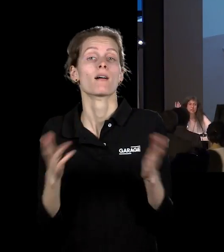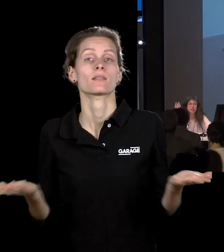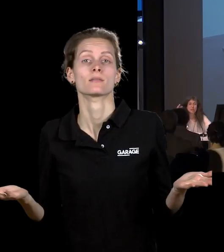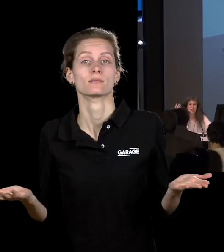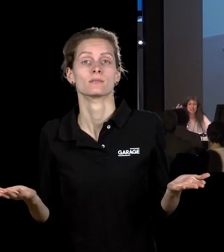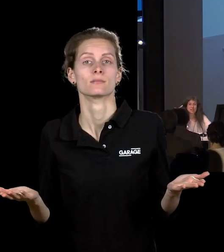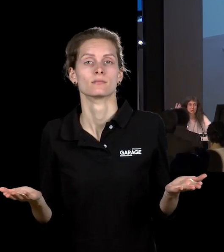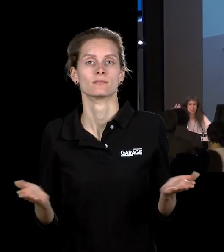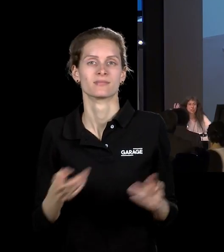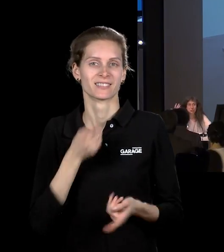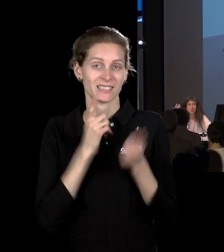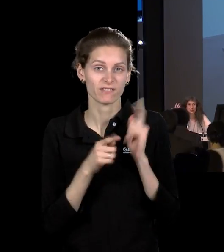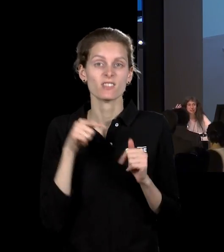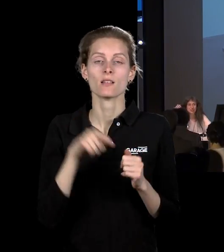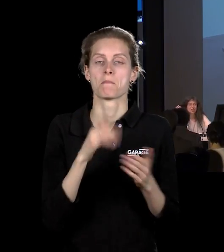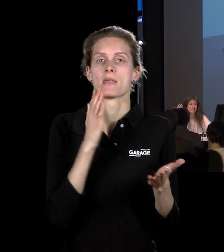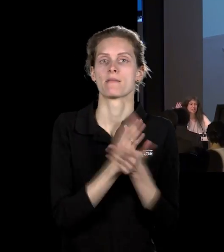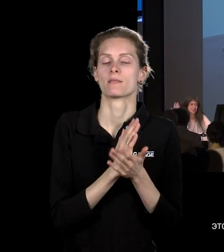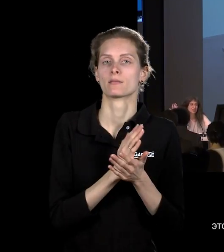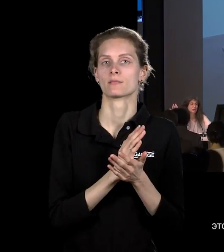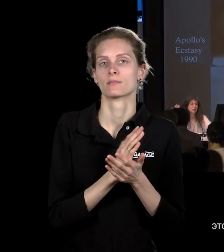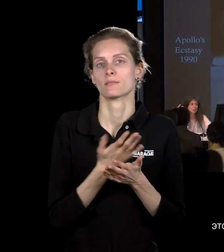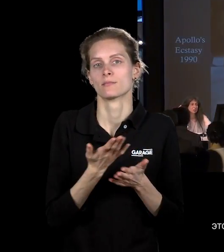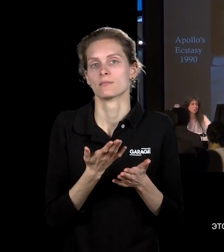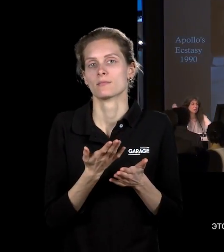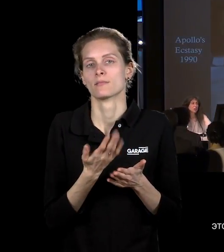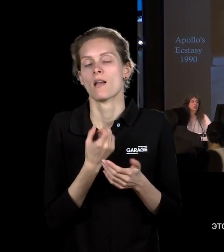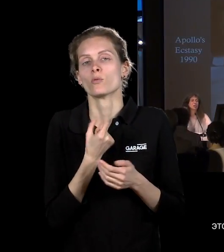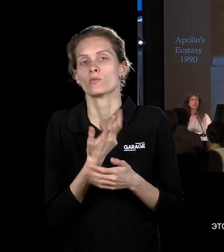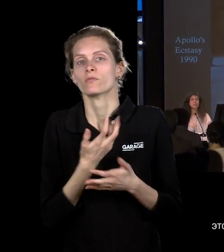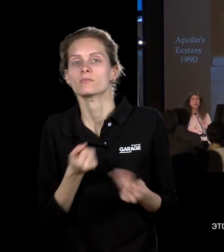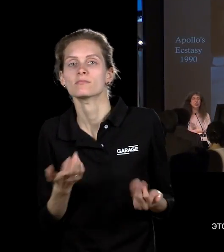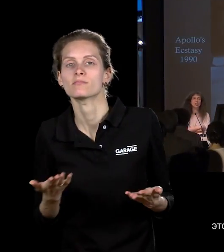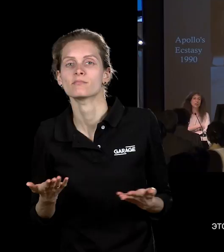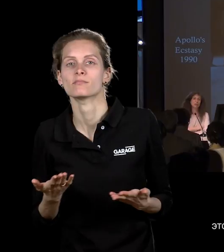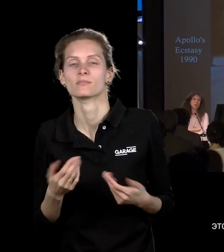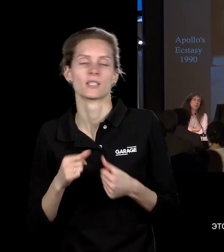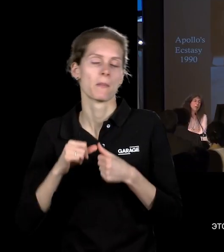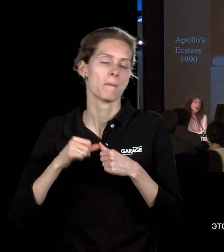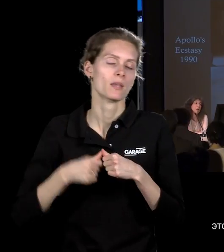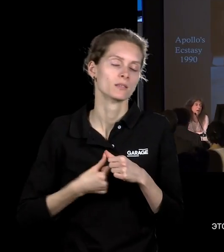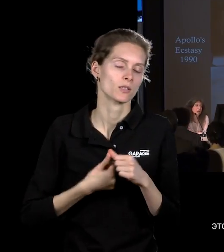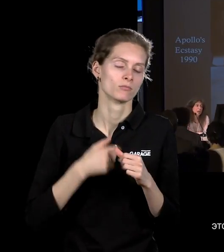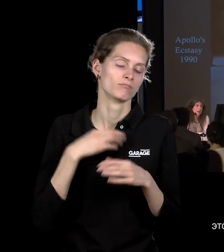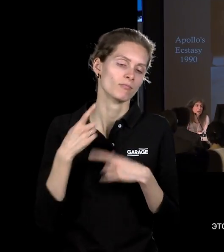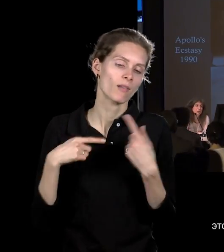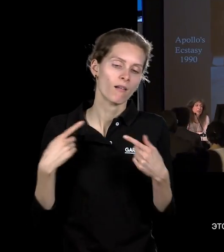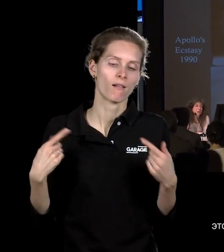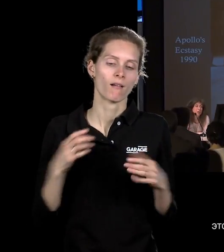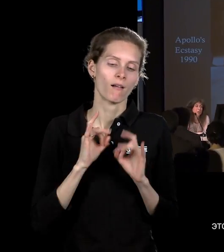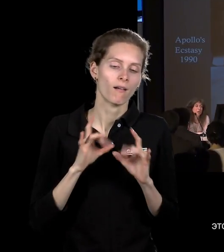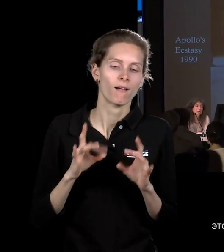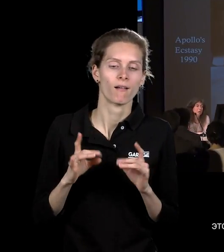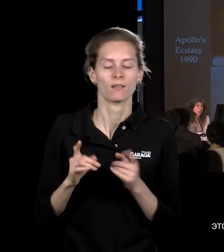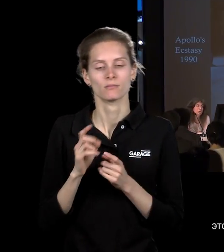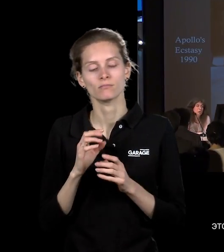проверить, что действительно эти континенты присутствуют здесь и сейчас. Ну и вот бесконечная вариация на эту тему. Одна из,